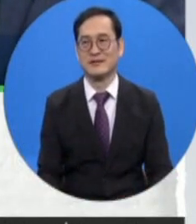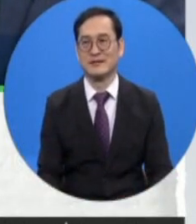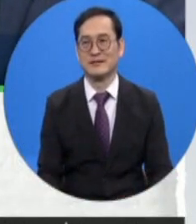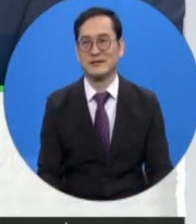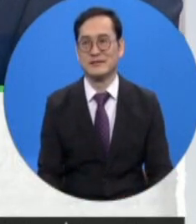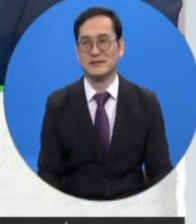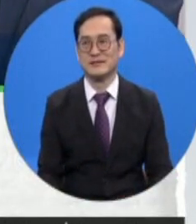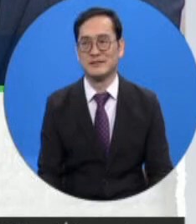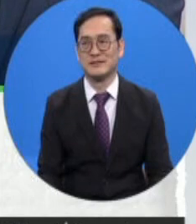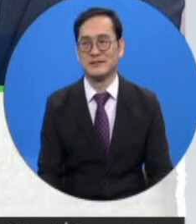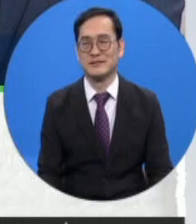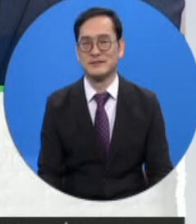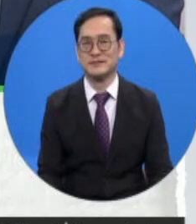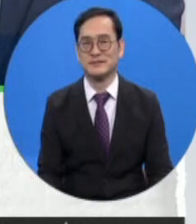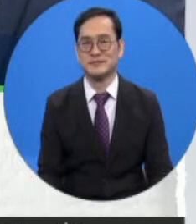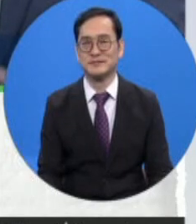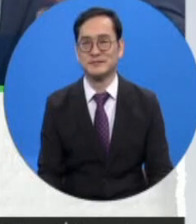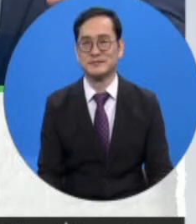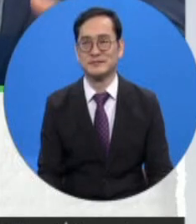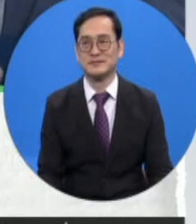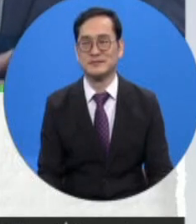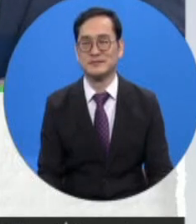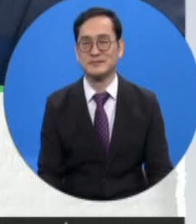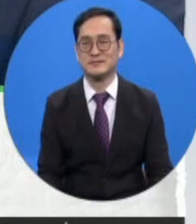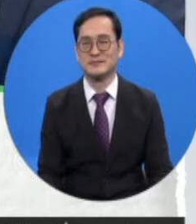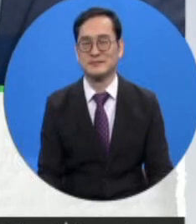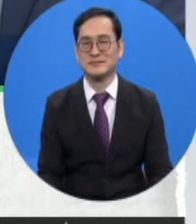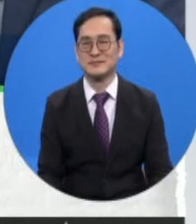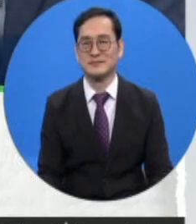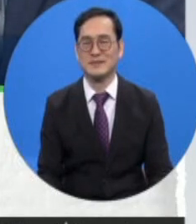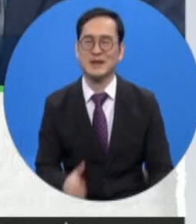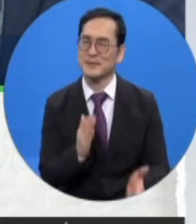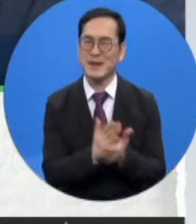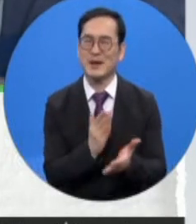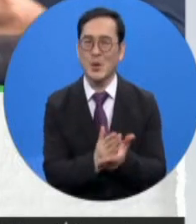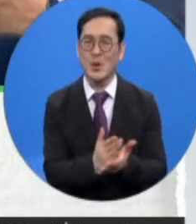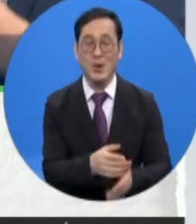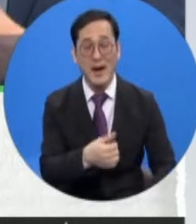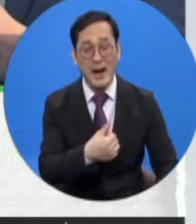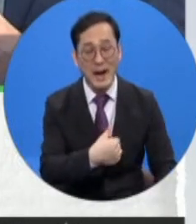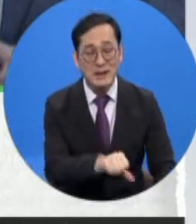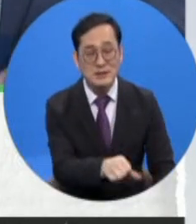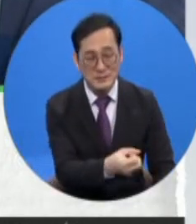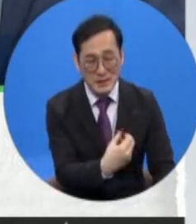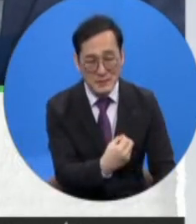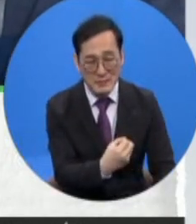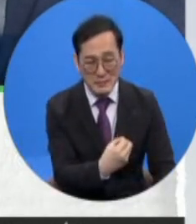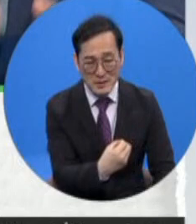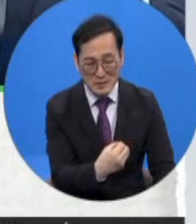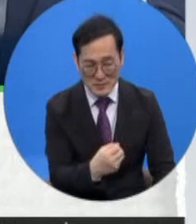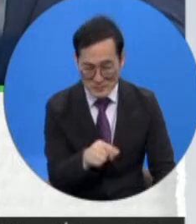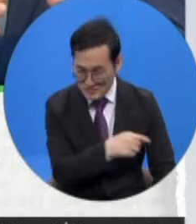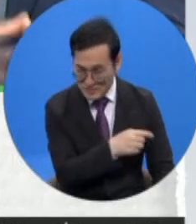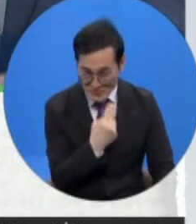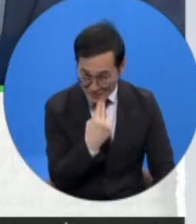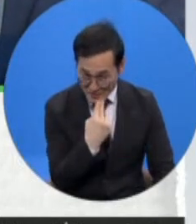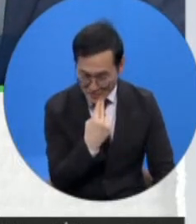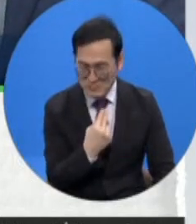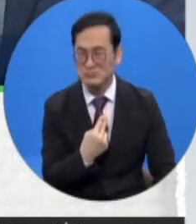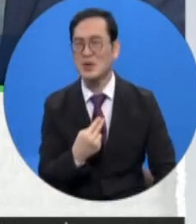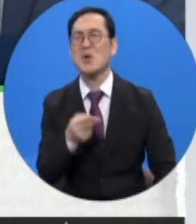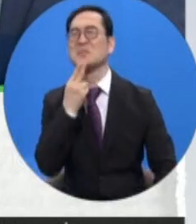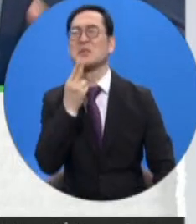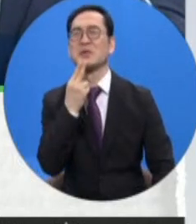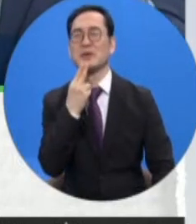수도 있어요. 그러니까 후보 당사자, 후보 아들 당사자의 말만 믿고 또 마찬가지로 윤석열 캠프도 김건희 씨의